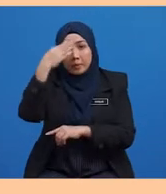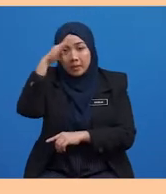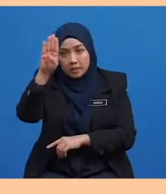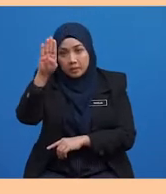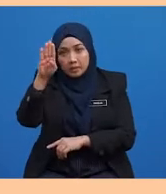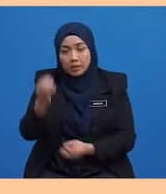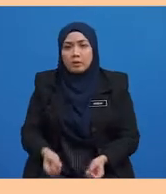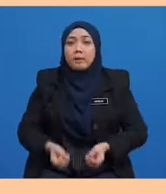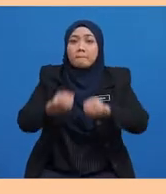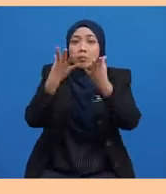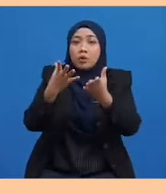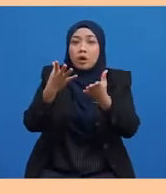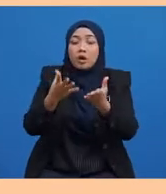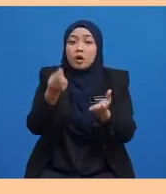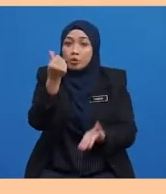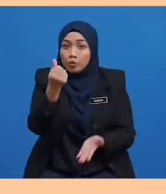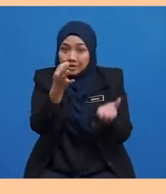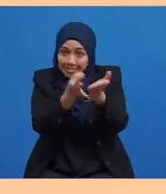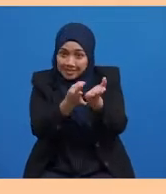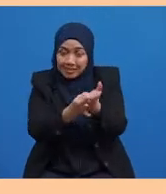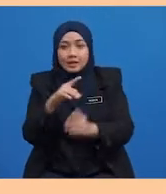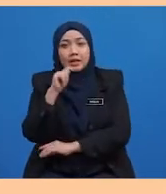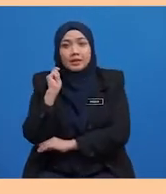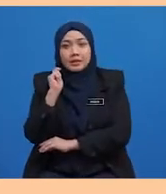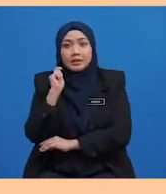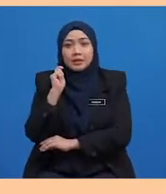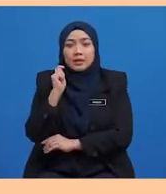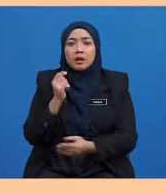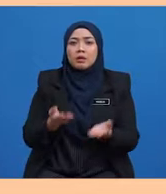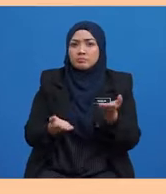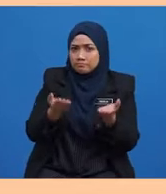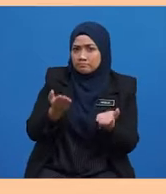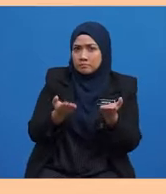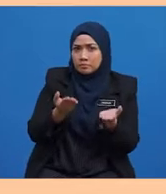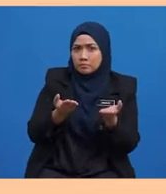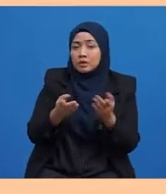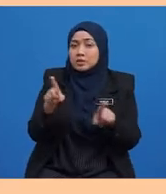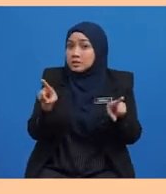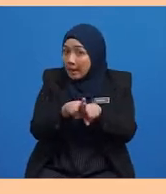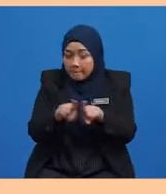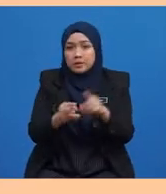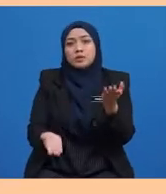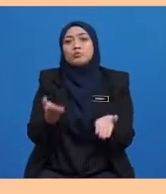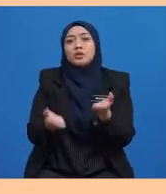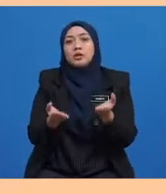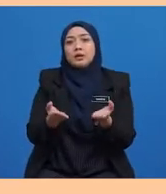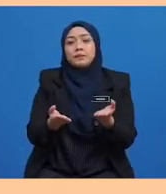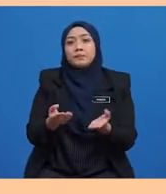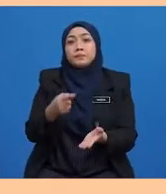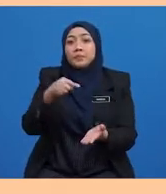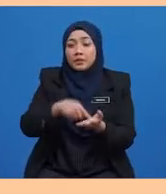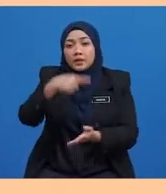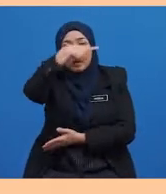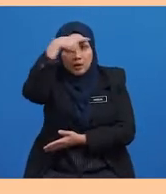Jawapan bagi lambungan duit siling tadi adalah sama kemungkinan.